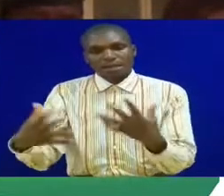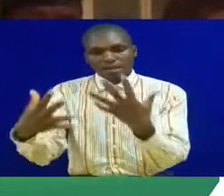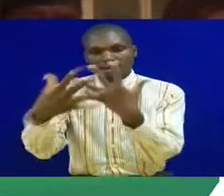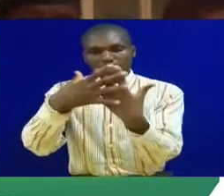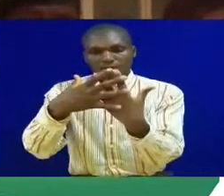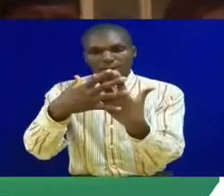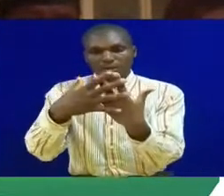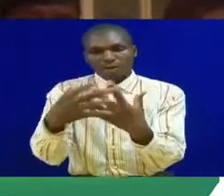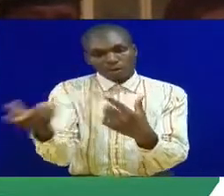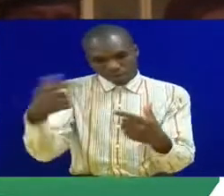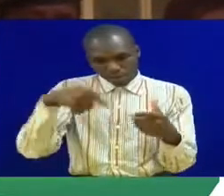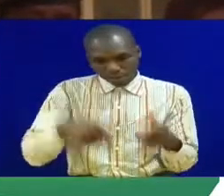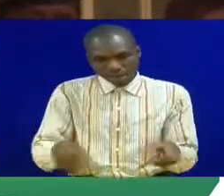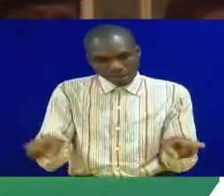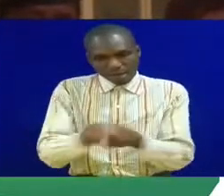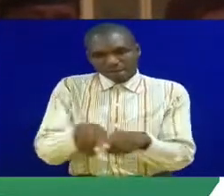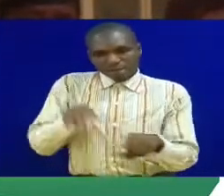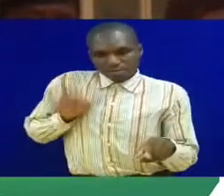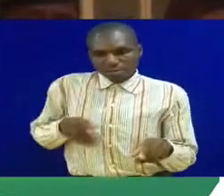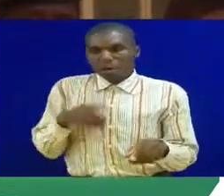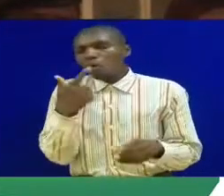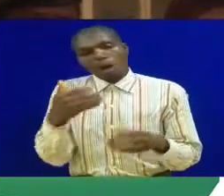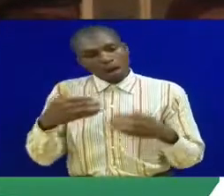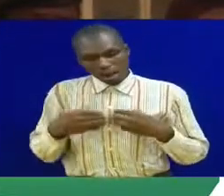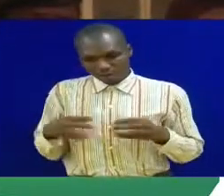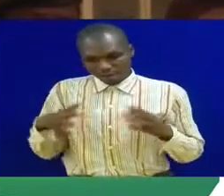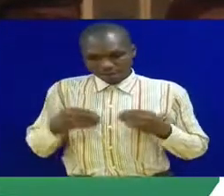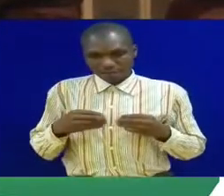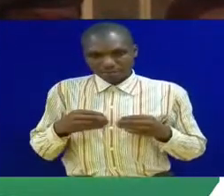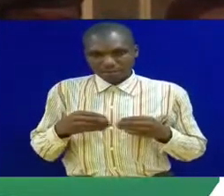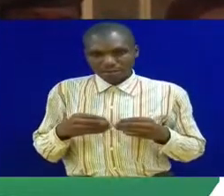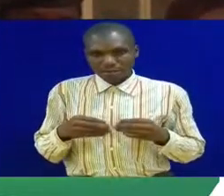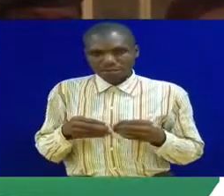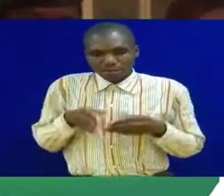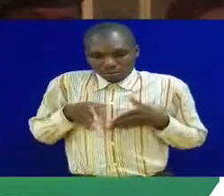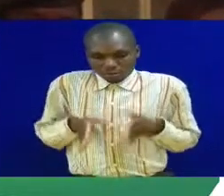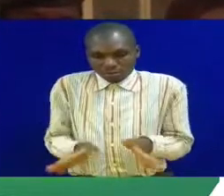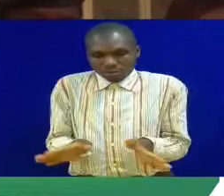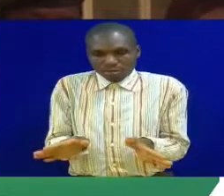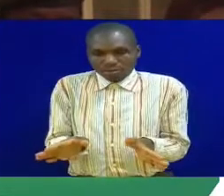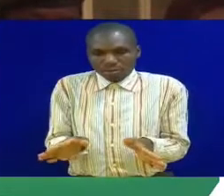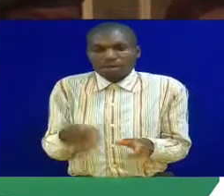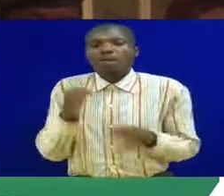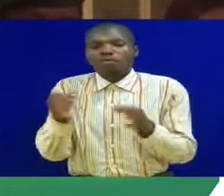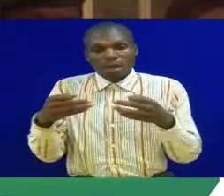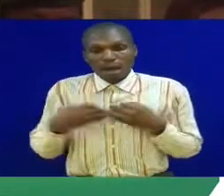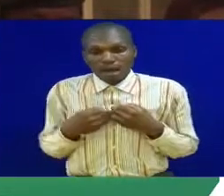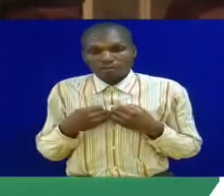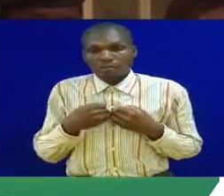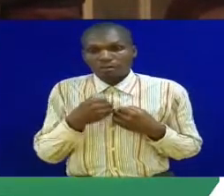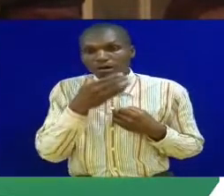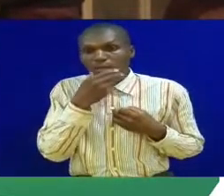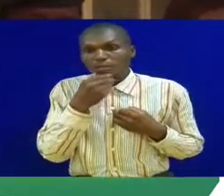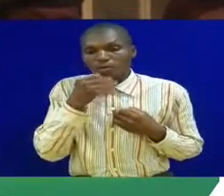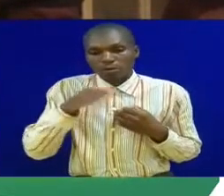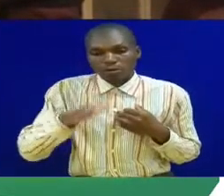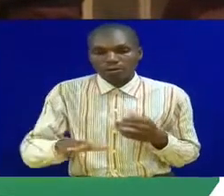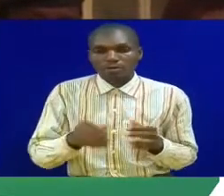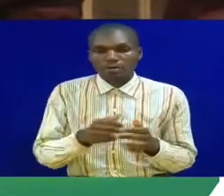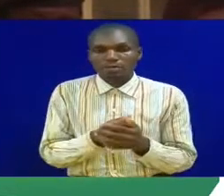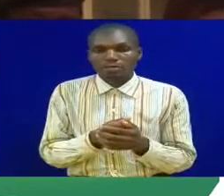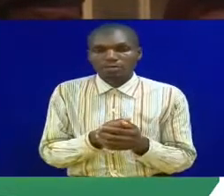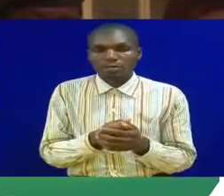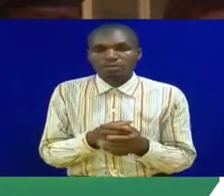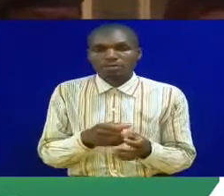akina mama wale mumekubali kupata watoto. Iwe umepata mtoto kijana, uwe umepata